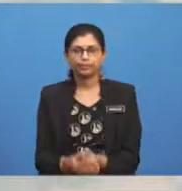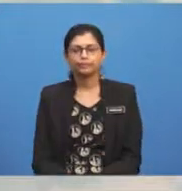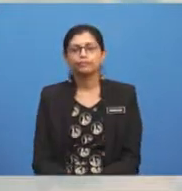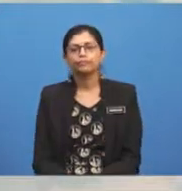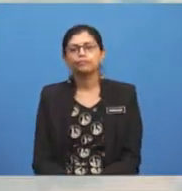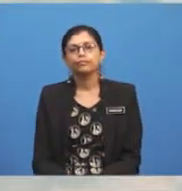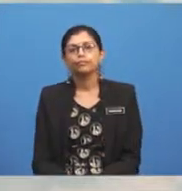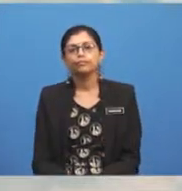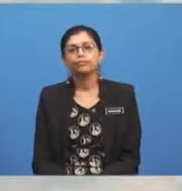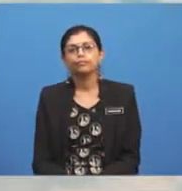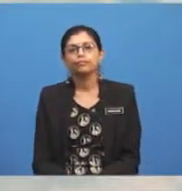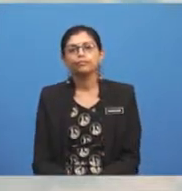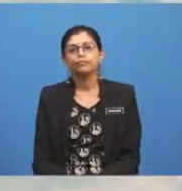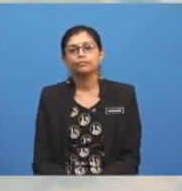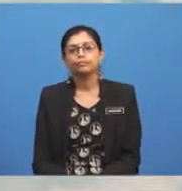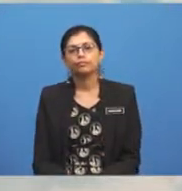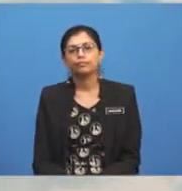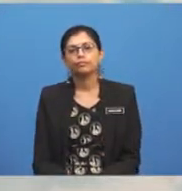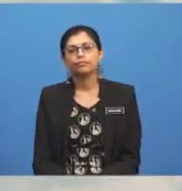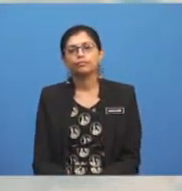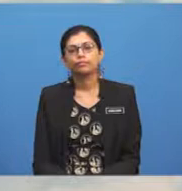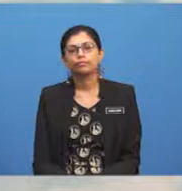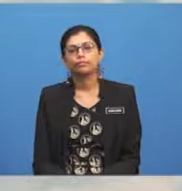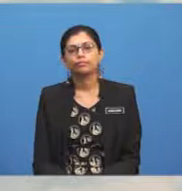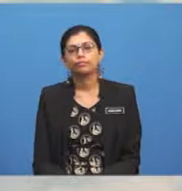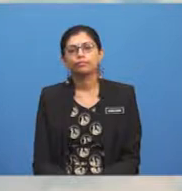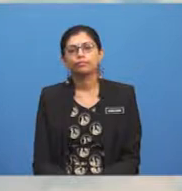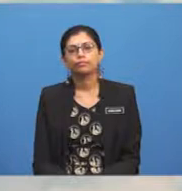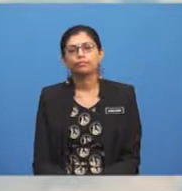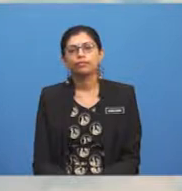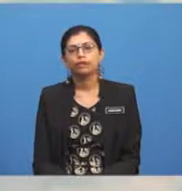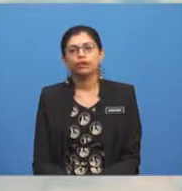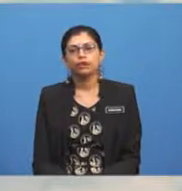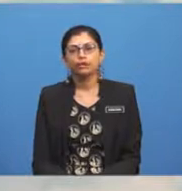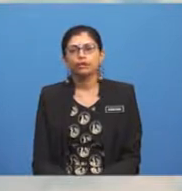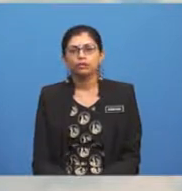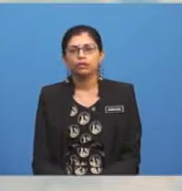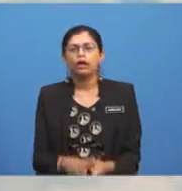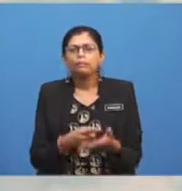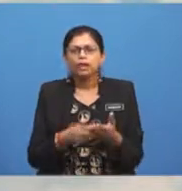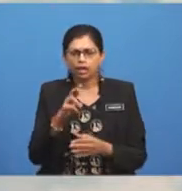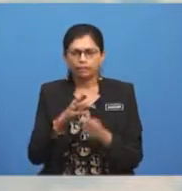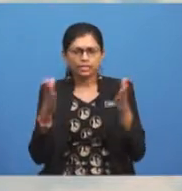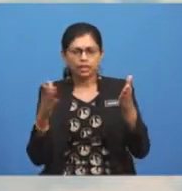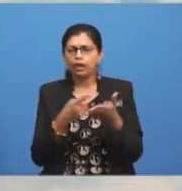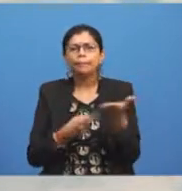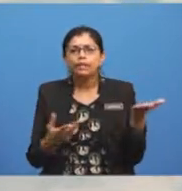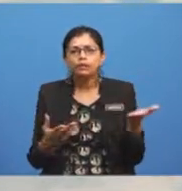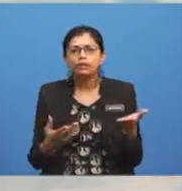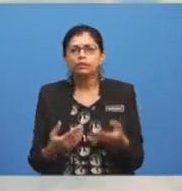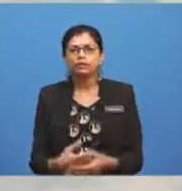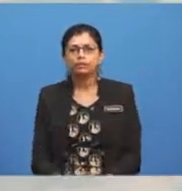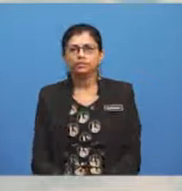besar tambah nilai H. Okey, apakah itu nilai R besar? R